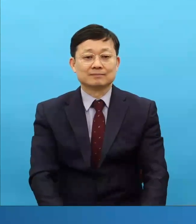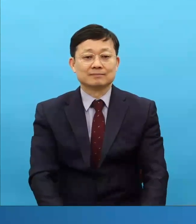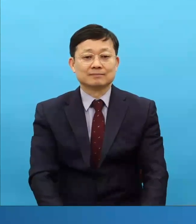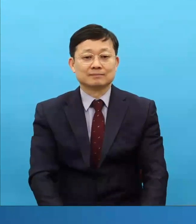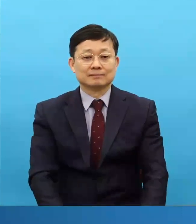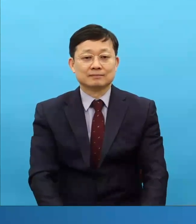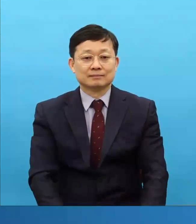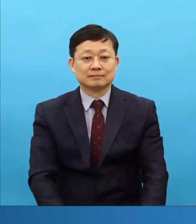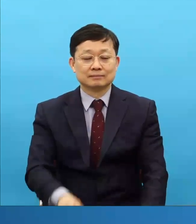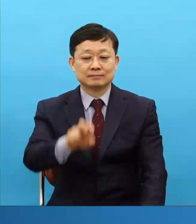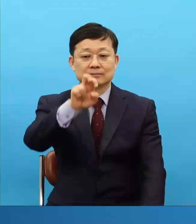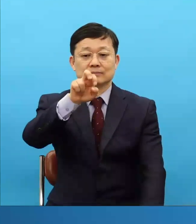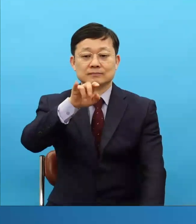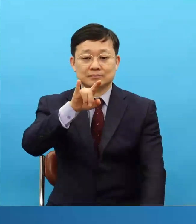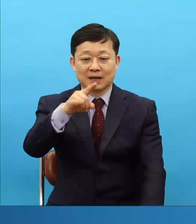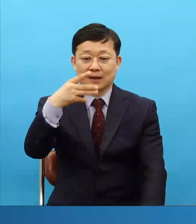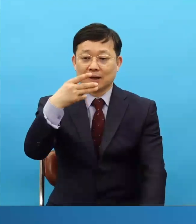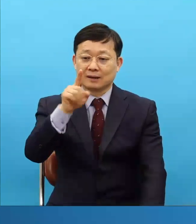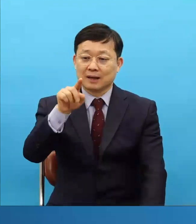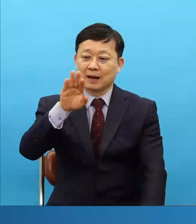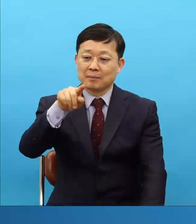이거 지금 누가 하는 거 하니까 주로요